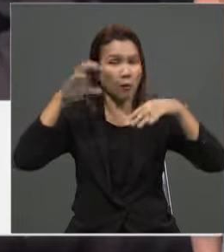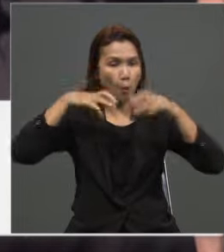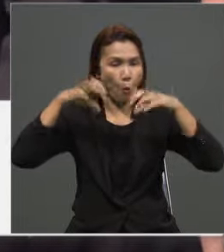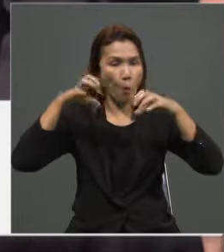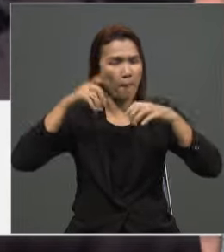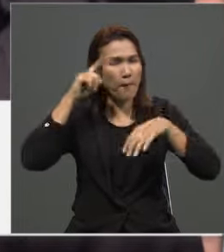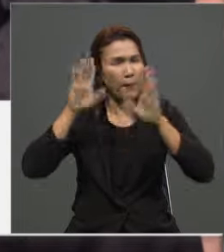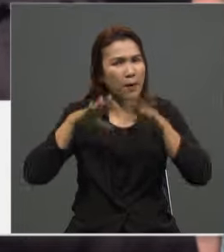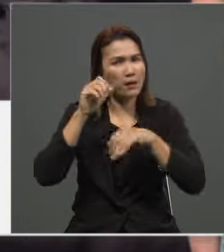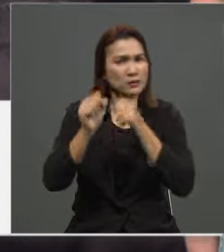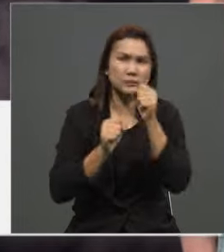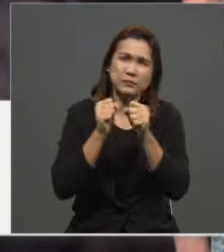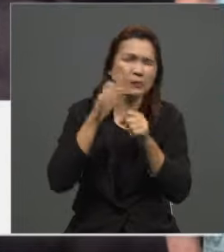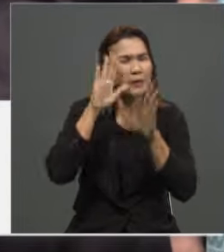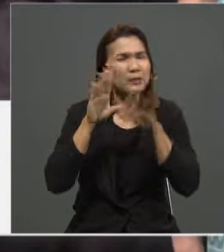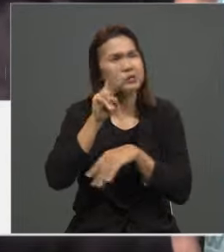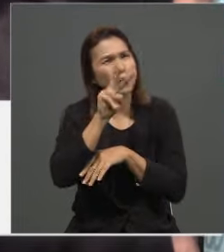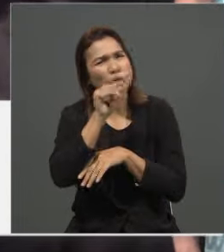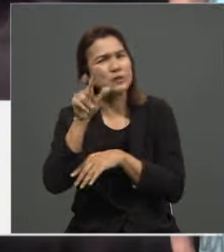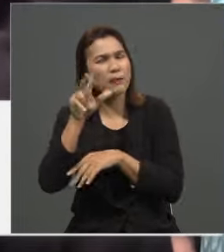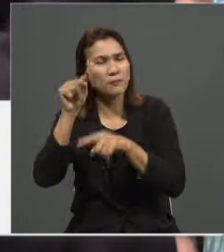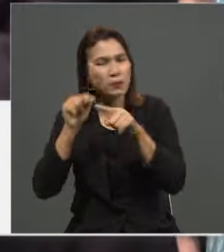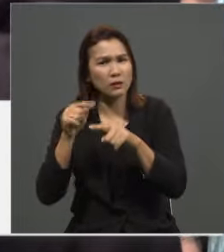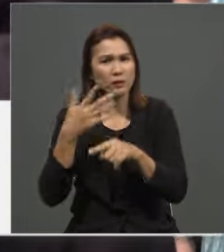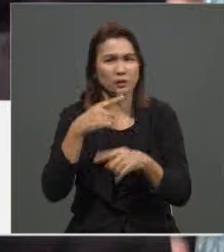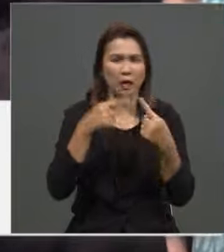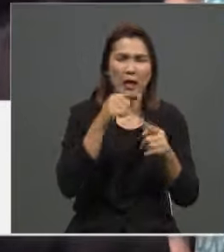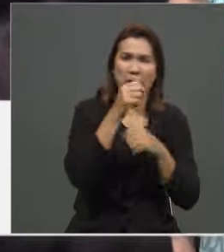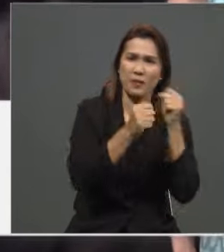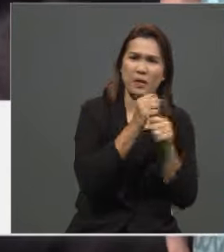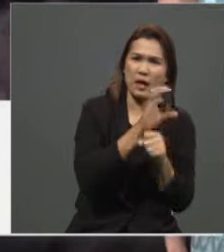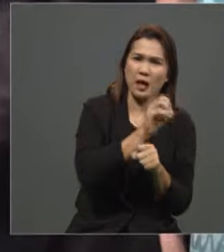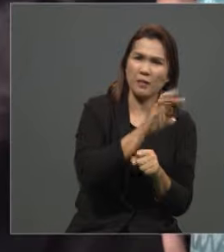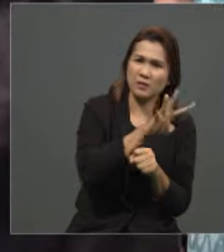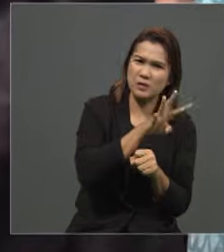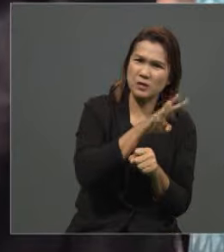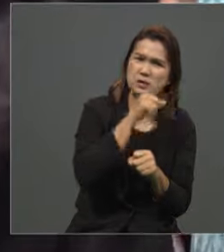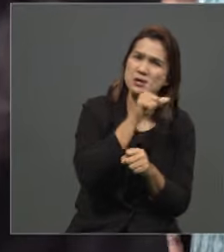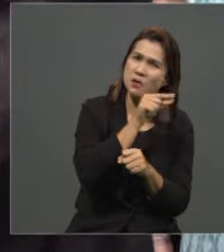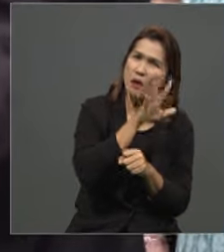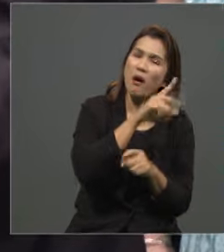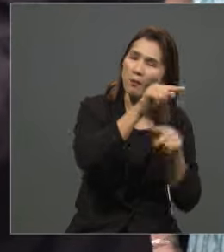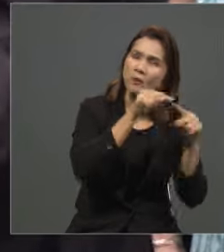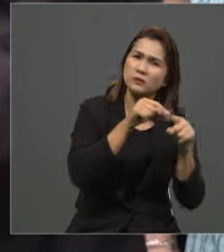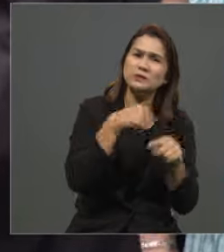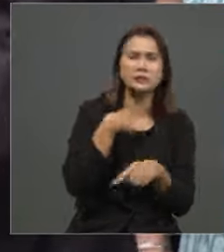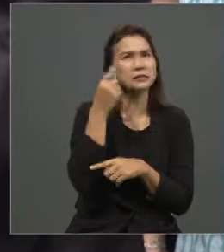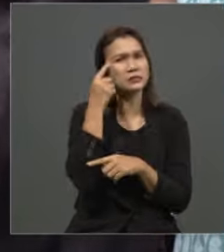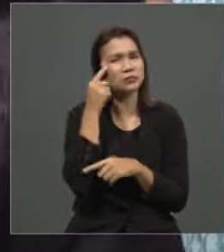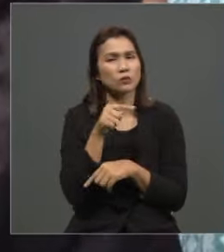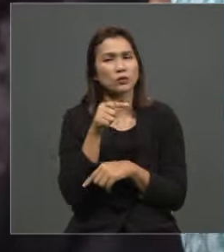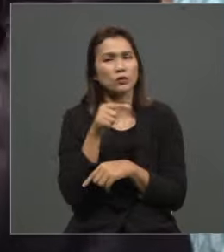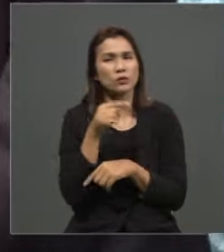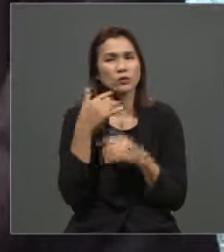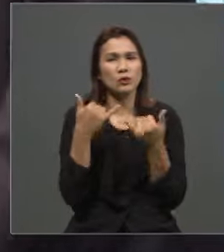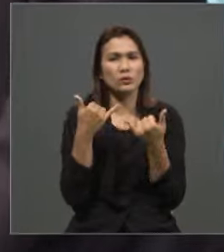คประมาณ 2 23%แต่ของปี 54เนี่ยเยอะกว่าปกติประมาณ 25%เลยประมาณนั้นนะคะซึ่งซึ่งก็ถ้าถ้า